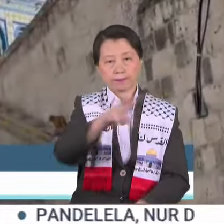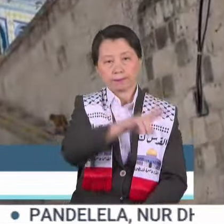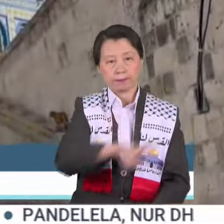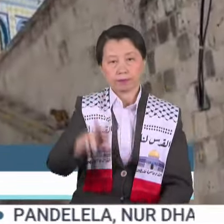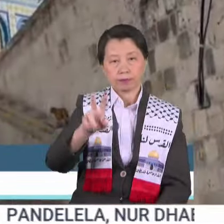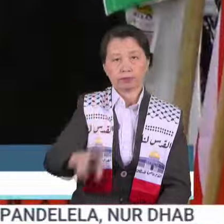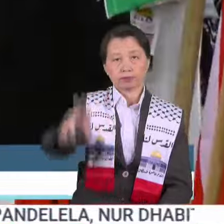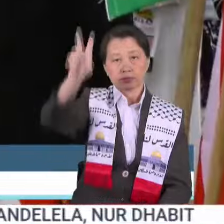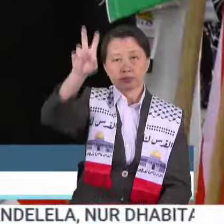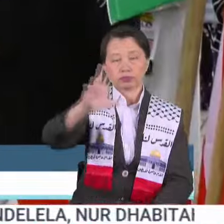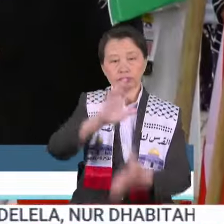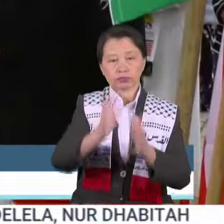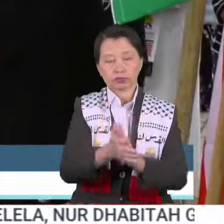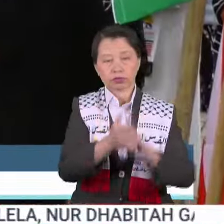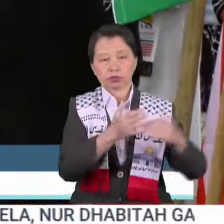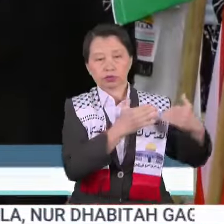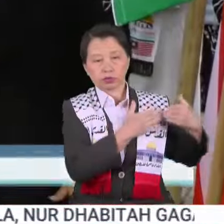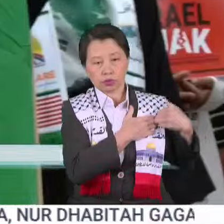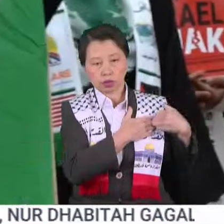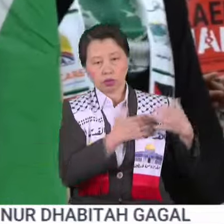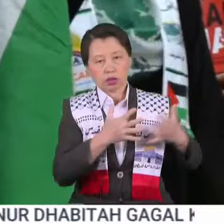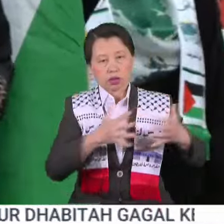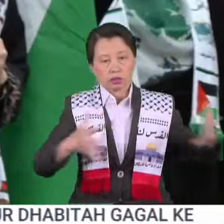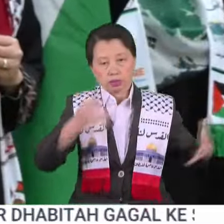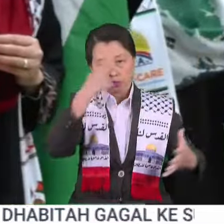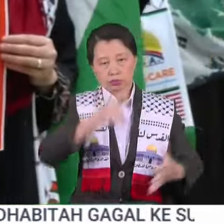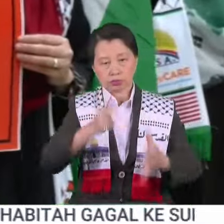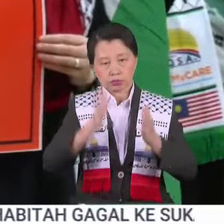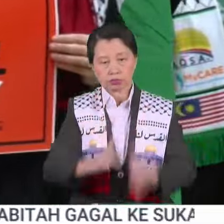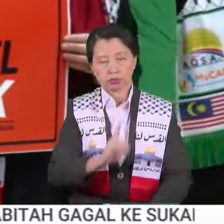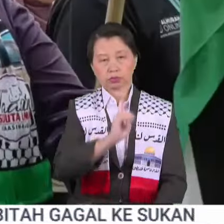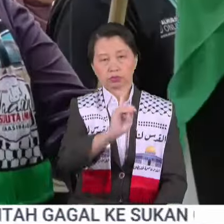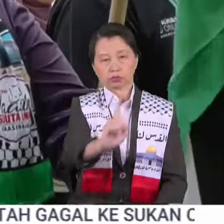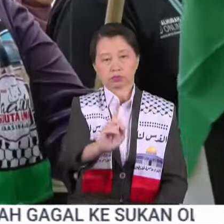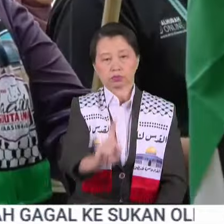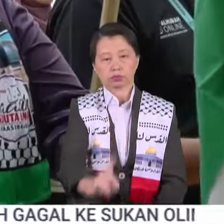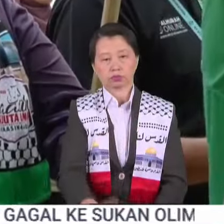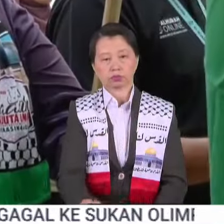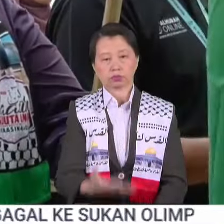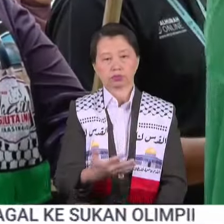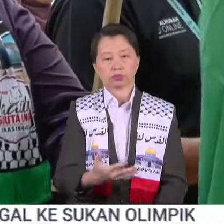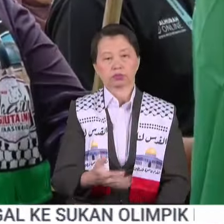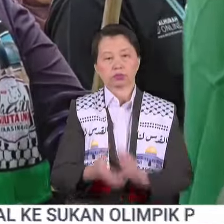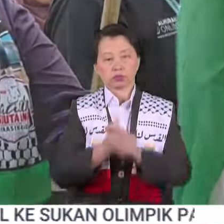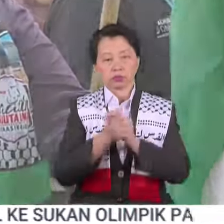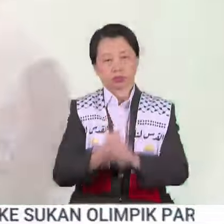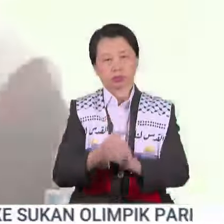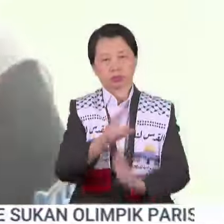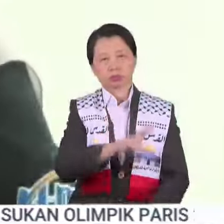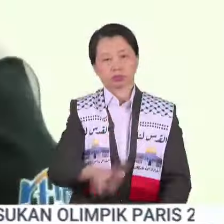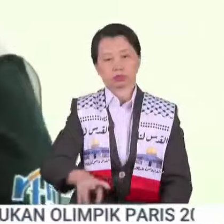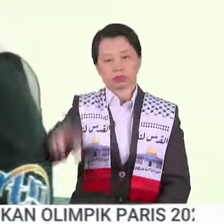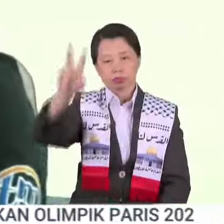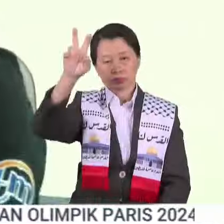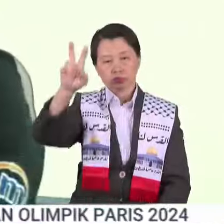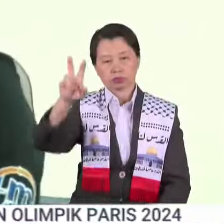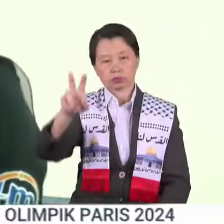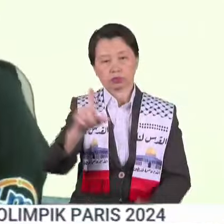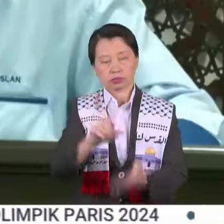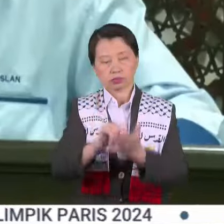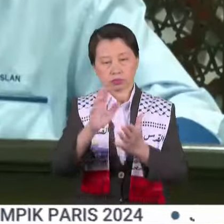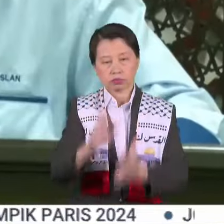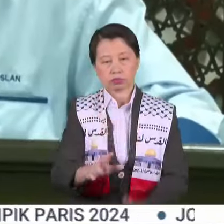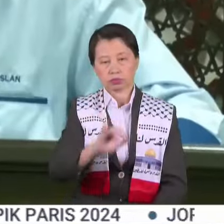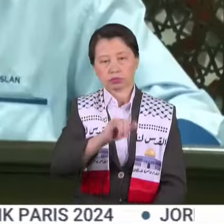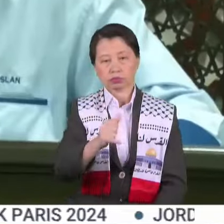Mi'raj ini menjadi tanggungjawab besar buat umat Islam. Salam Isra Mi'raj, Alisa Yusra, laporan